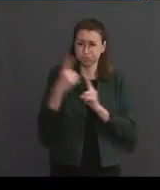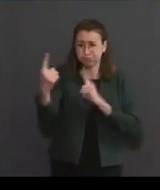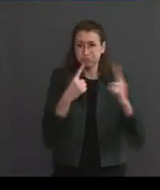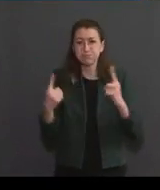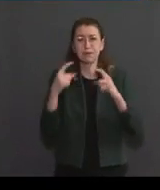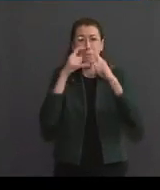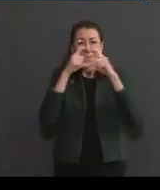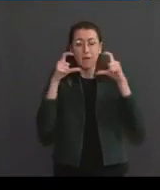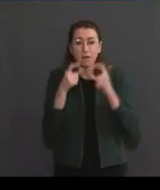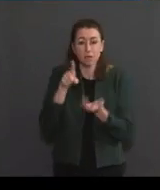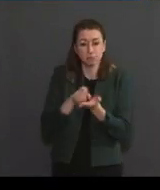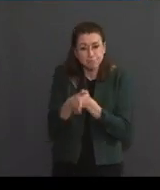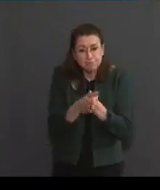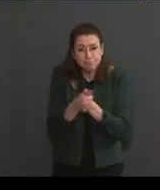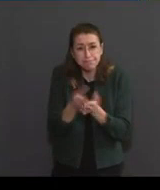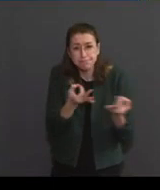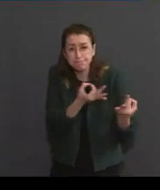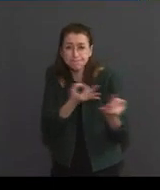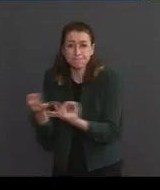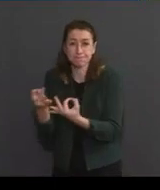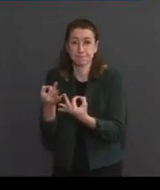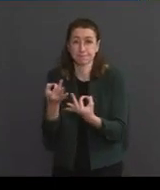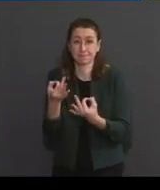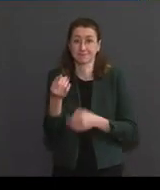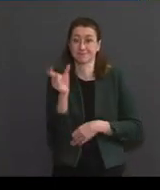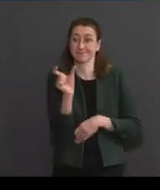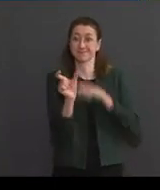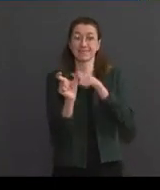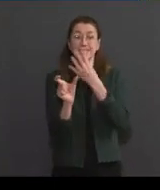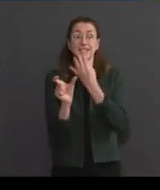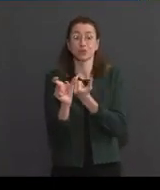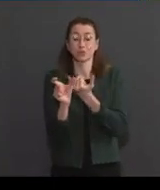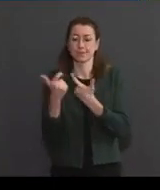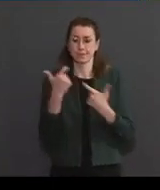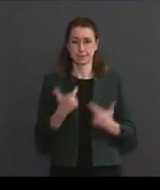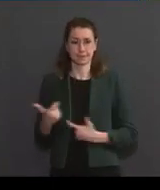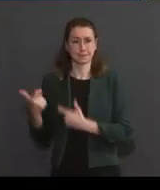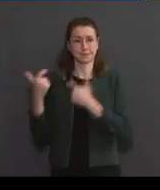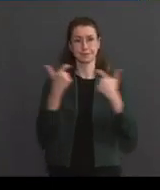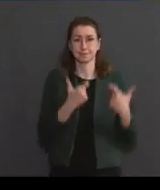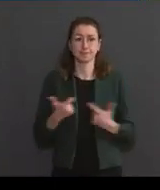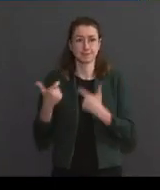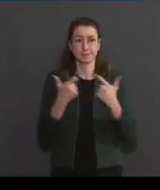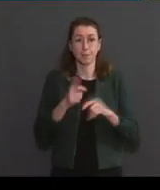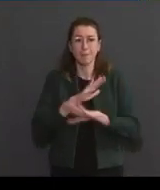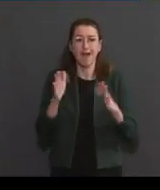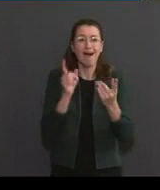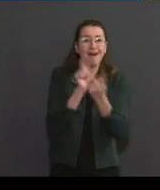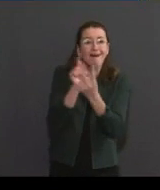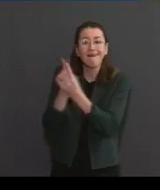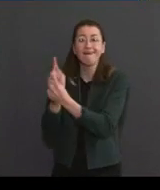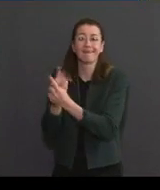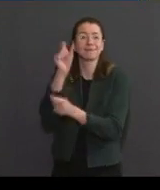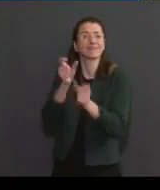de lavage des mains, et vous allez éviter pendant ces 4 jours supplémentaires de rendre visite à des personnes qui sont plus fragiles, plus